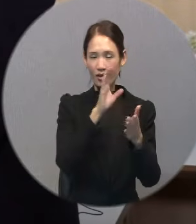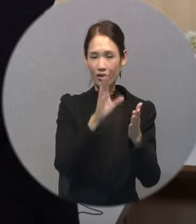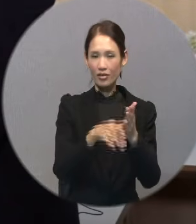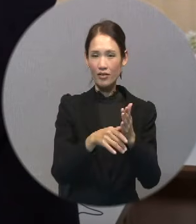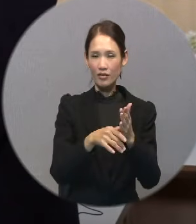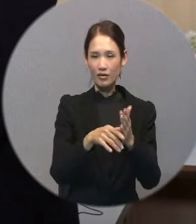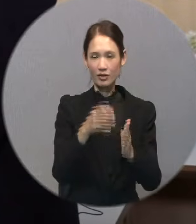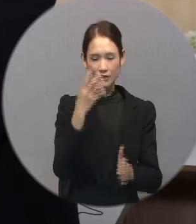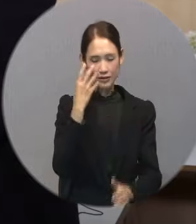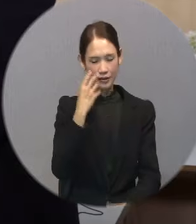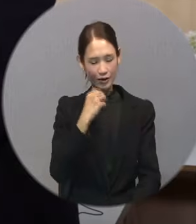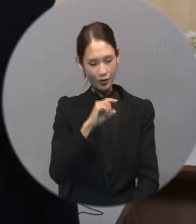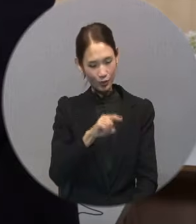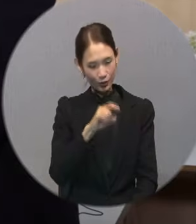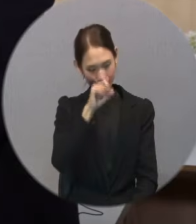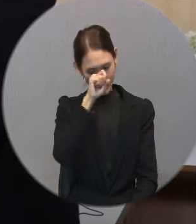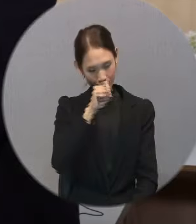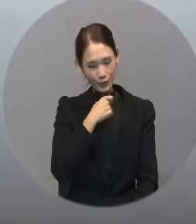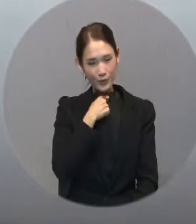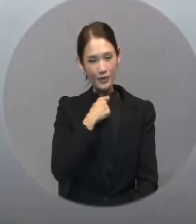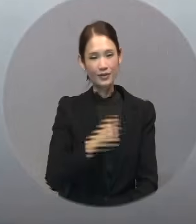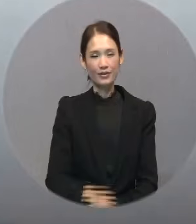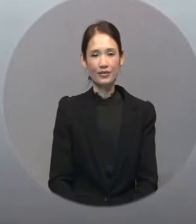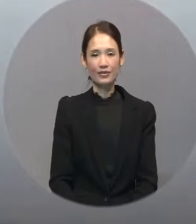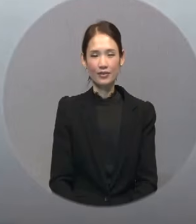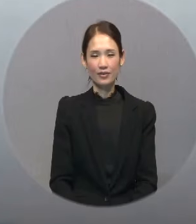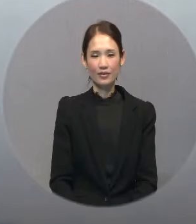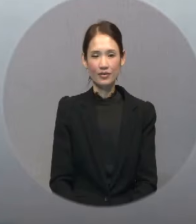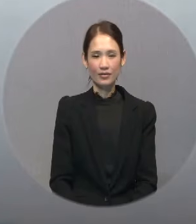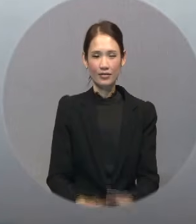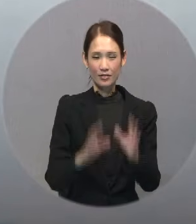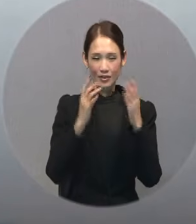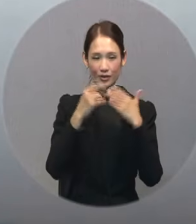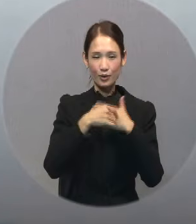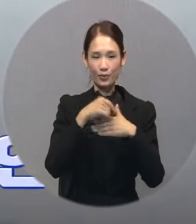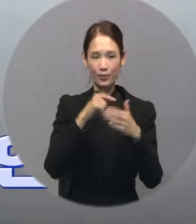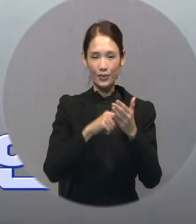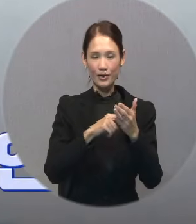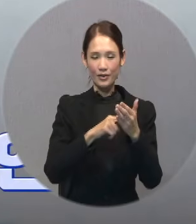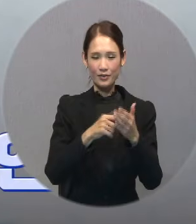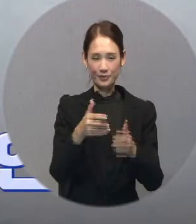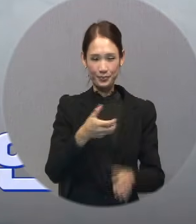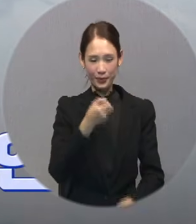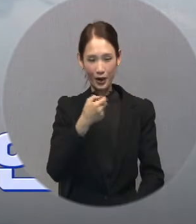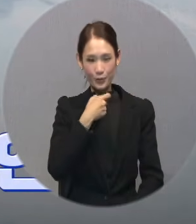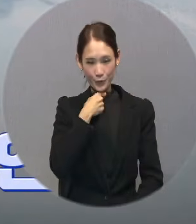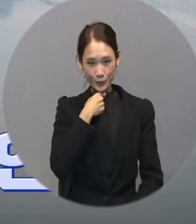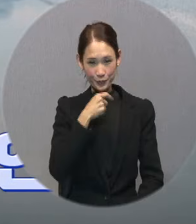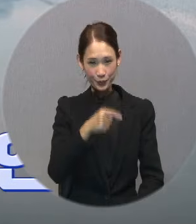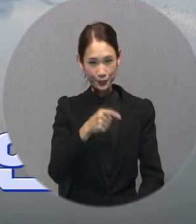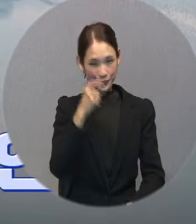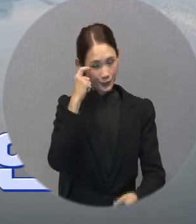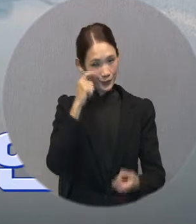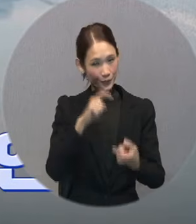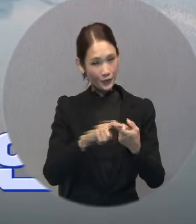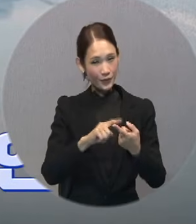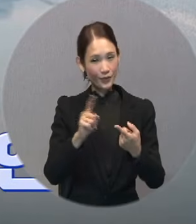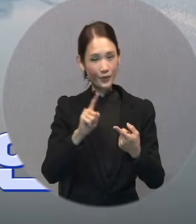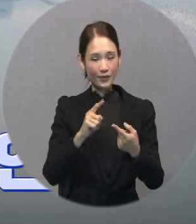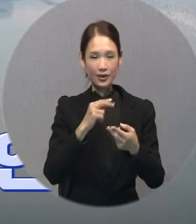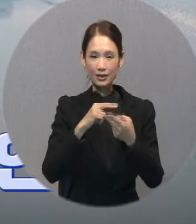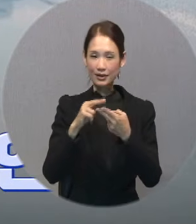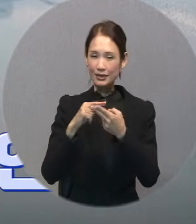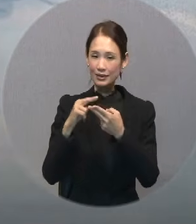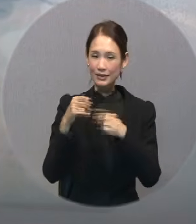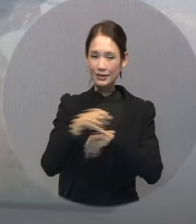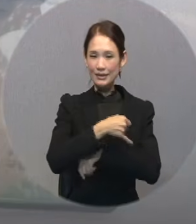좀 세련되게 전달했으면 좋겠다라는 생각을 했습니다. 그래서 아이들 마음을 사로잡을 수 있는 그런 맥락이 무엇일까? 그래서 캐릭터 디자인에